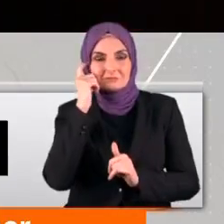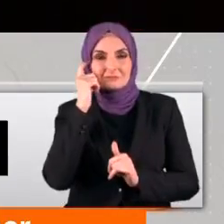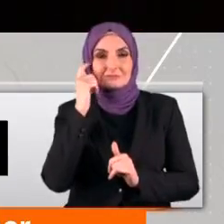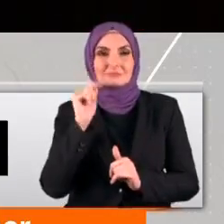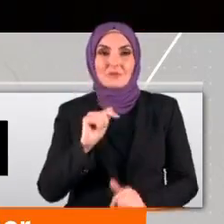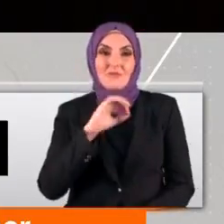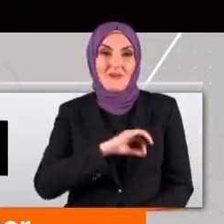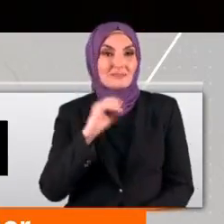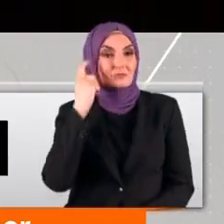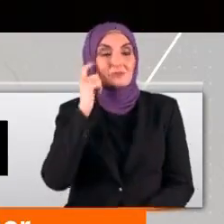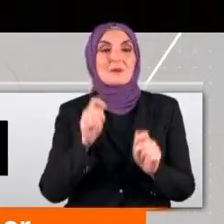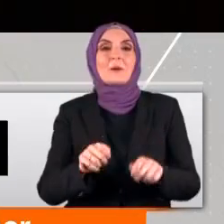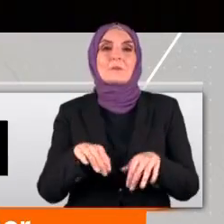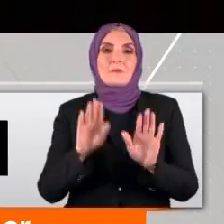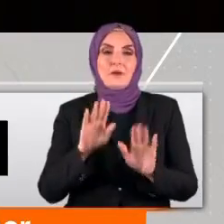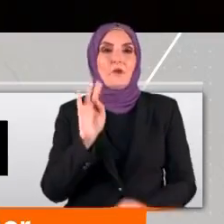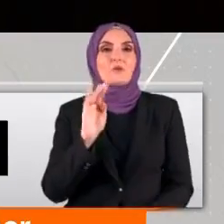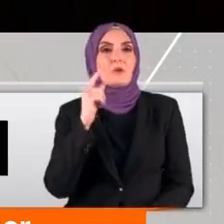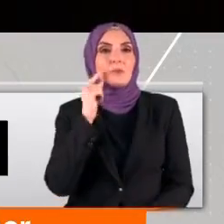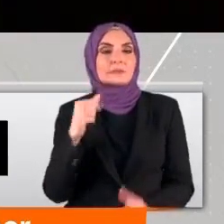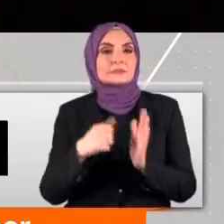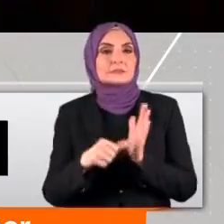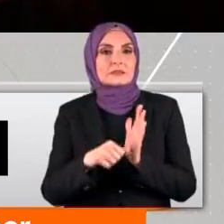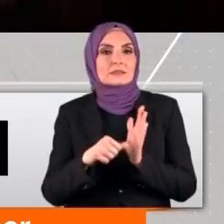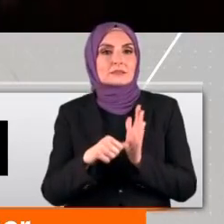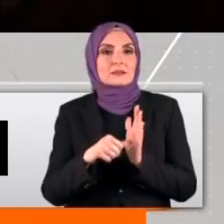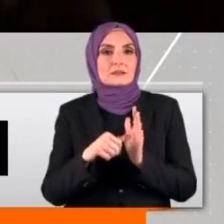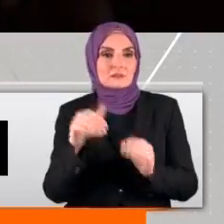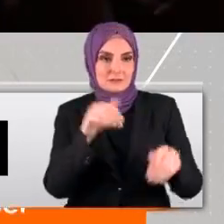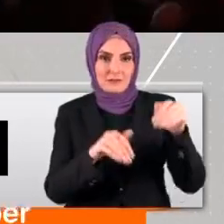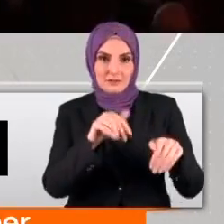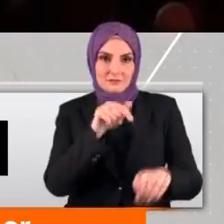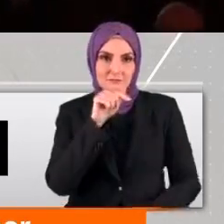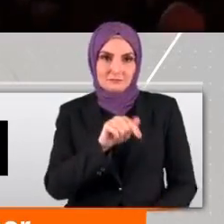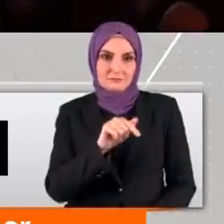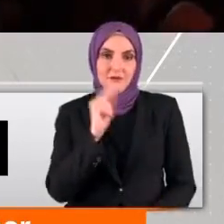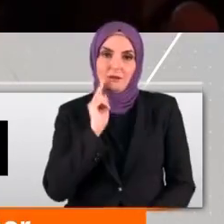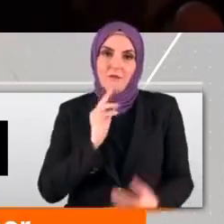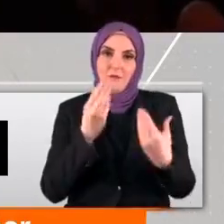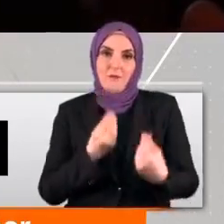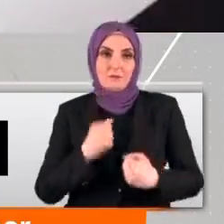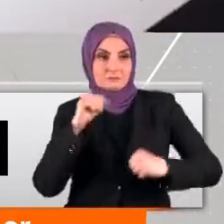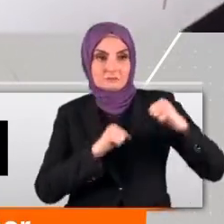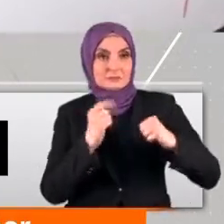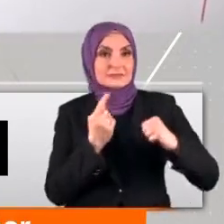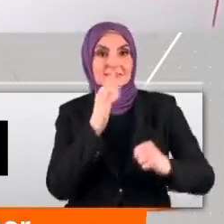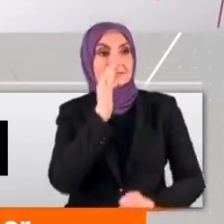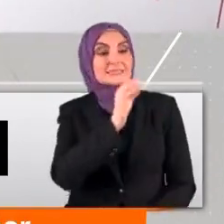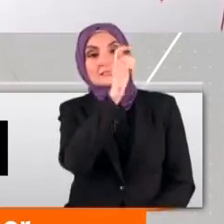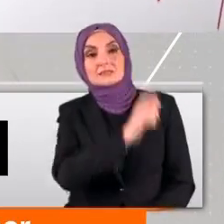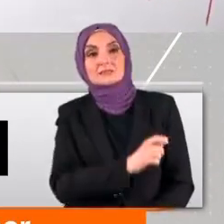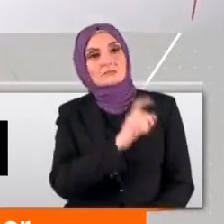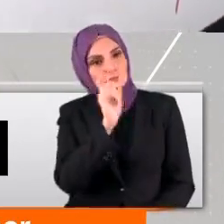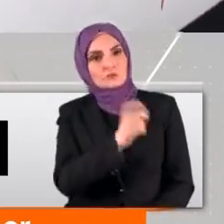yerine 14 Mayıs'ta bizimle sandıkta centilmence yarışacak birini bulmaları